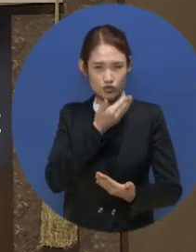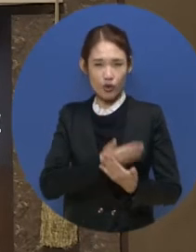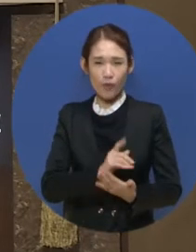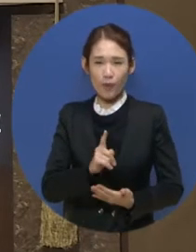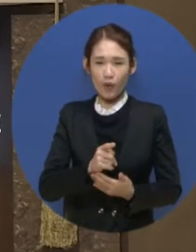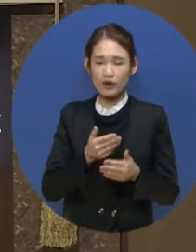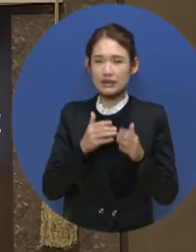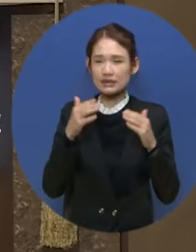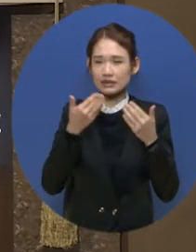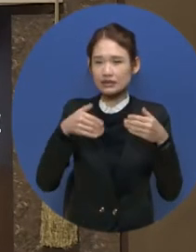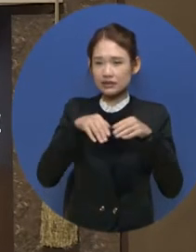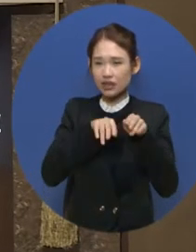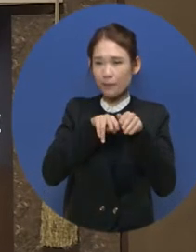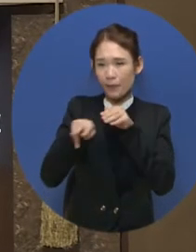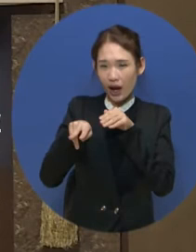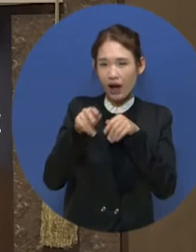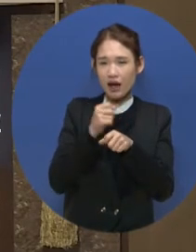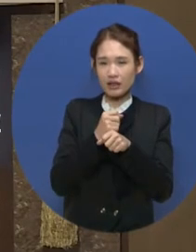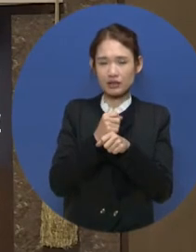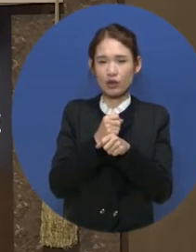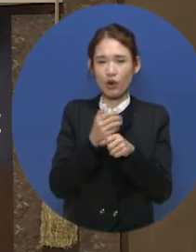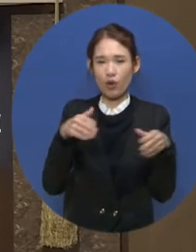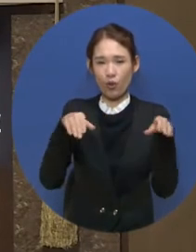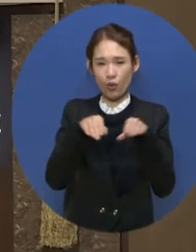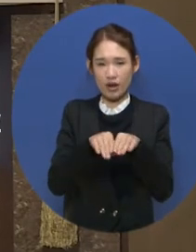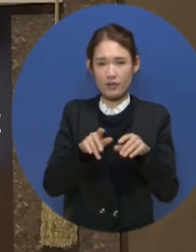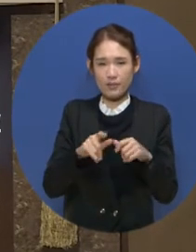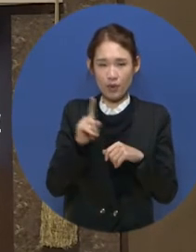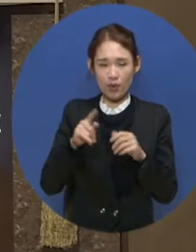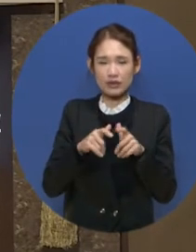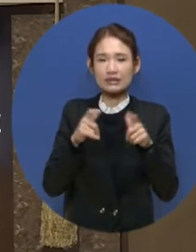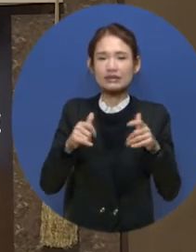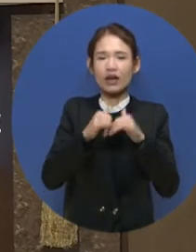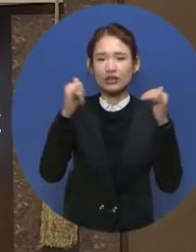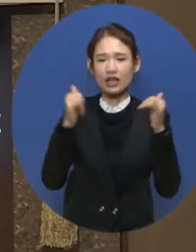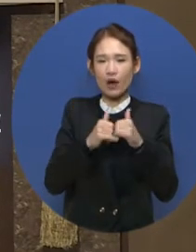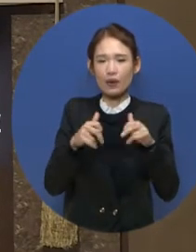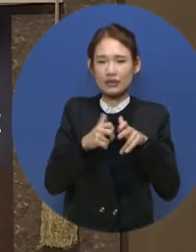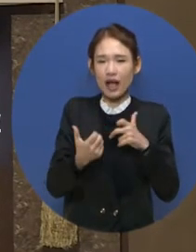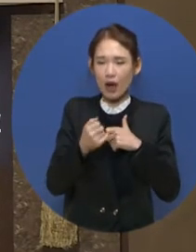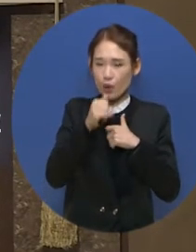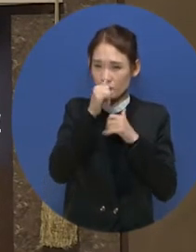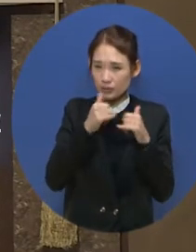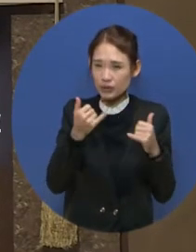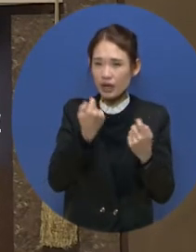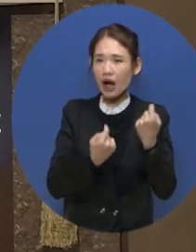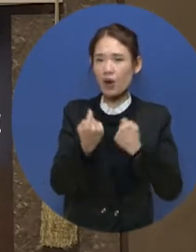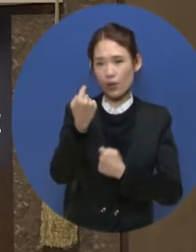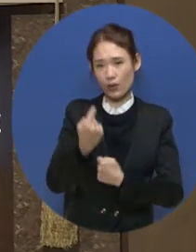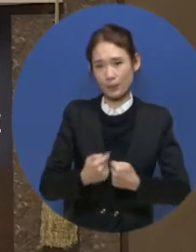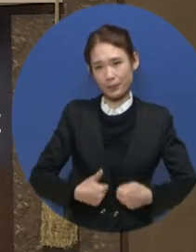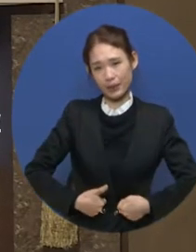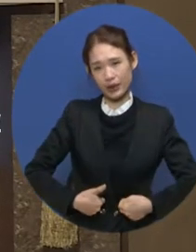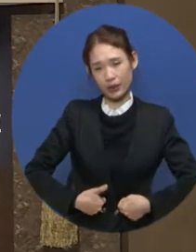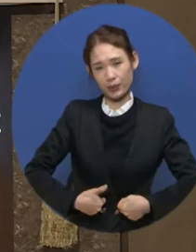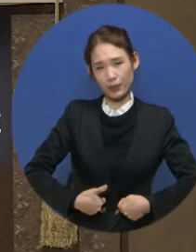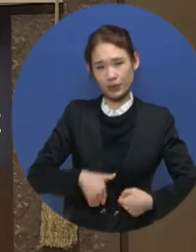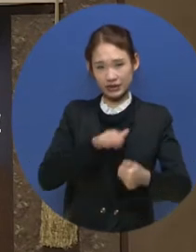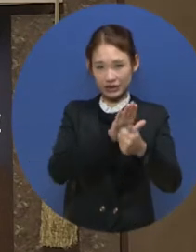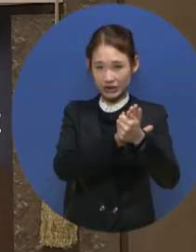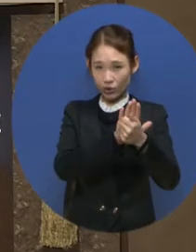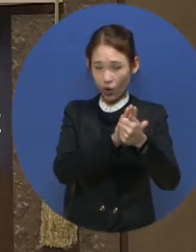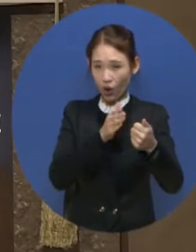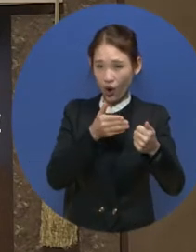시설을 화 해요 그래서 이제 지역사회로 이제 그 장애를 갖고 있는 분들이 나와야 되는데 2분들을 지원하는